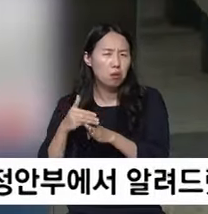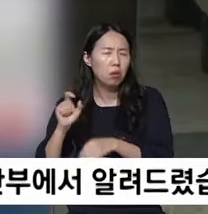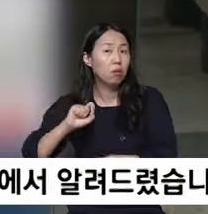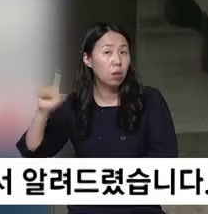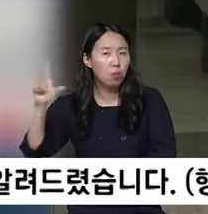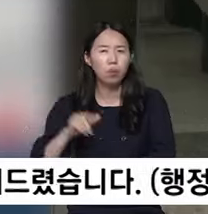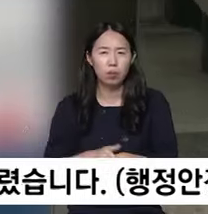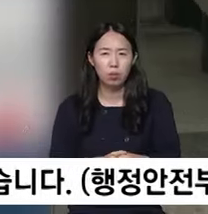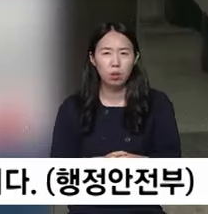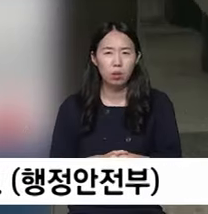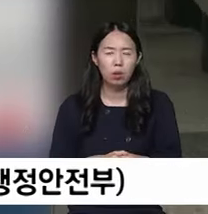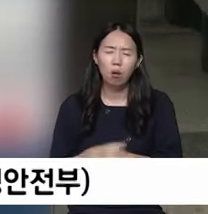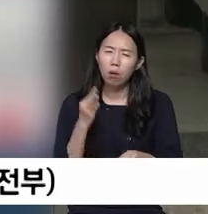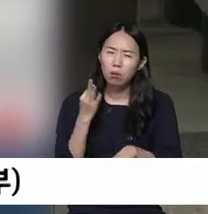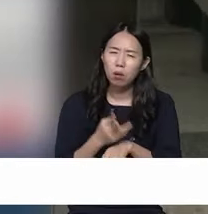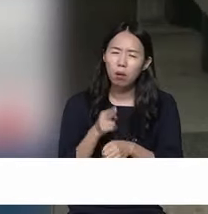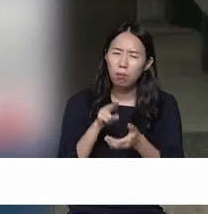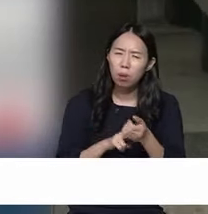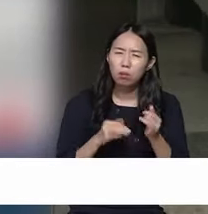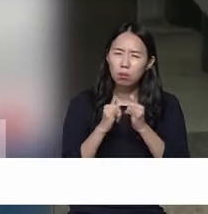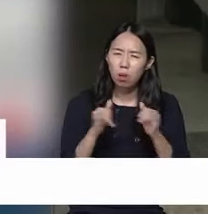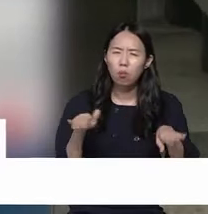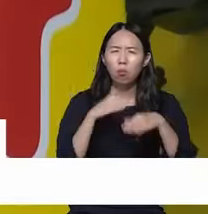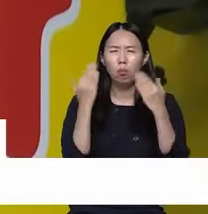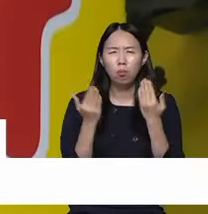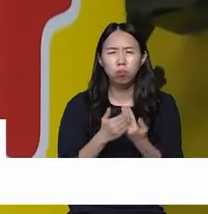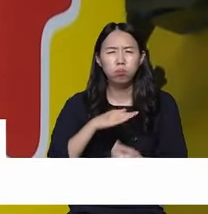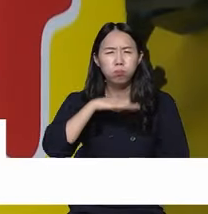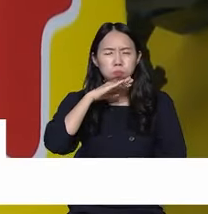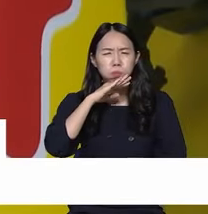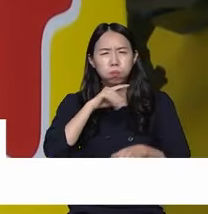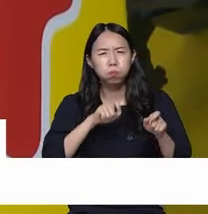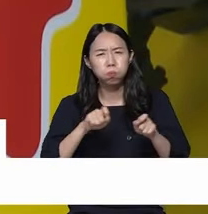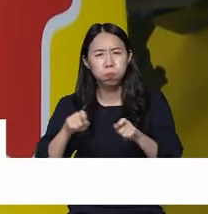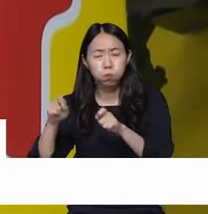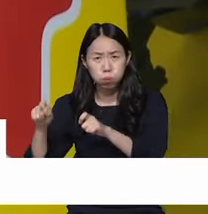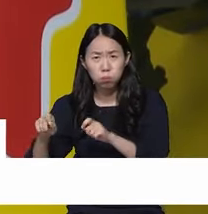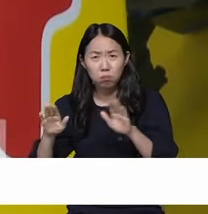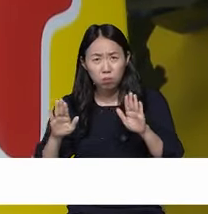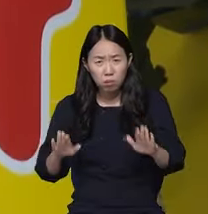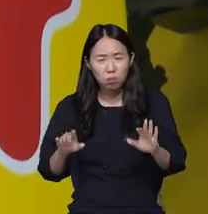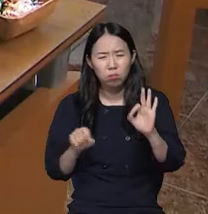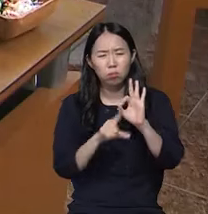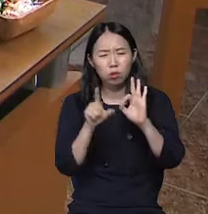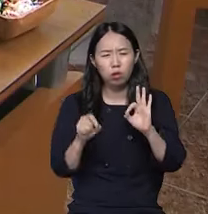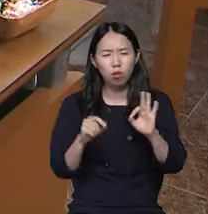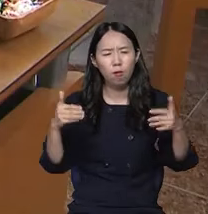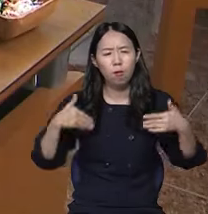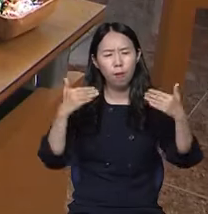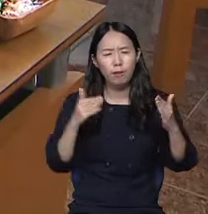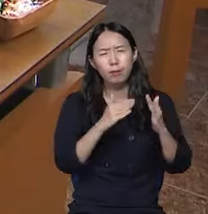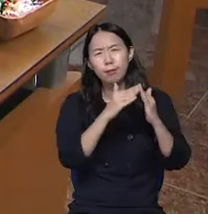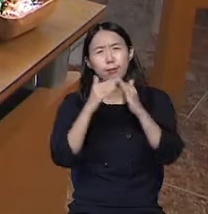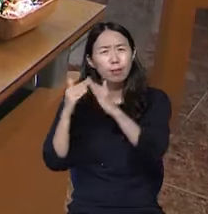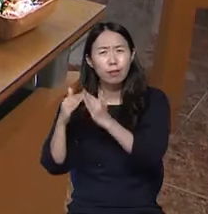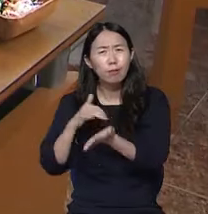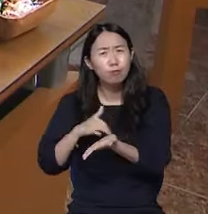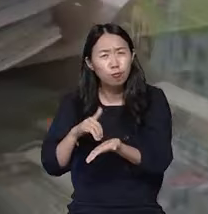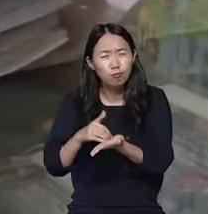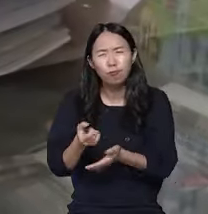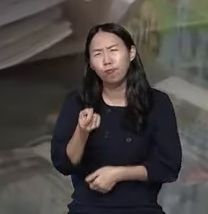보이는 가운데 매수자나 매도자 모두 관망세를 보이면서 가을 이사철 특수는 기대하기 어려울